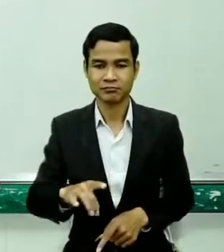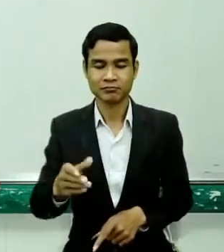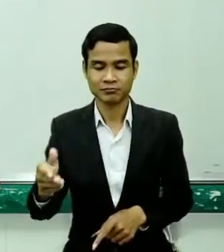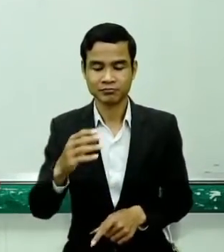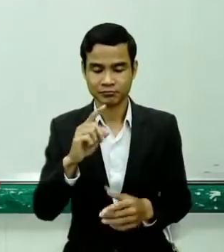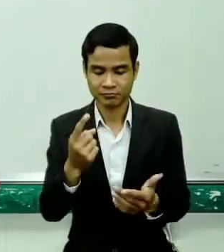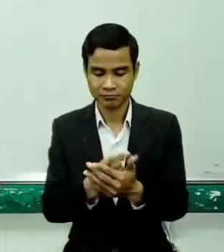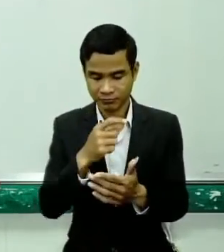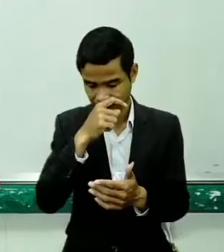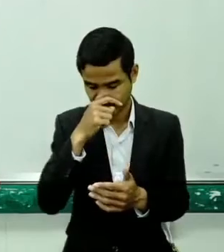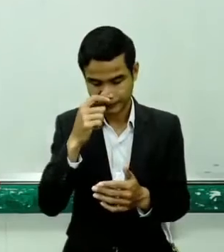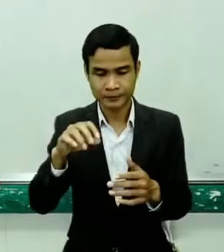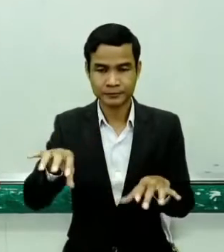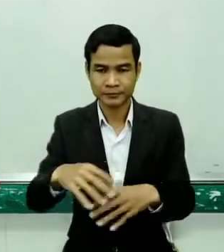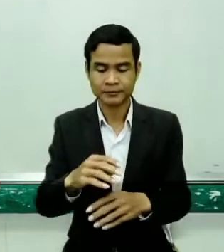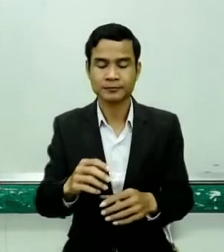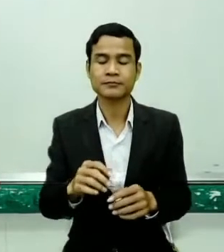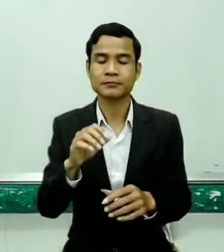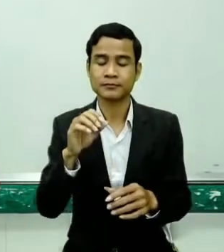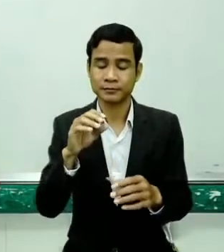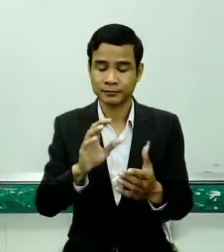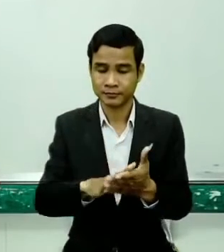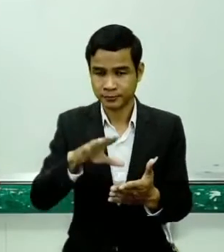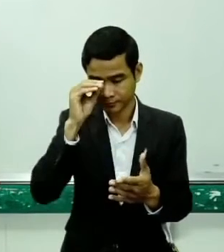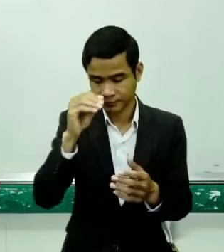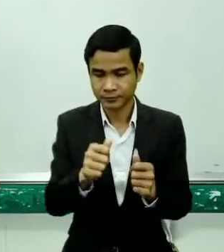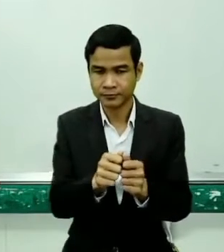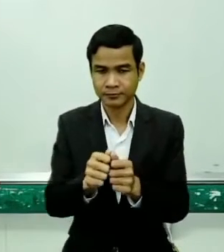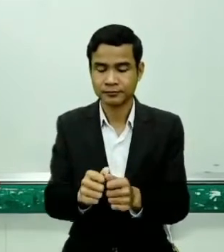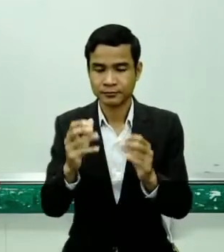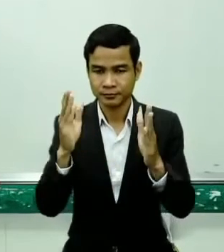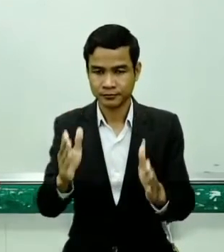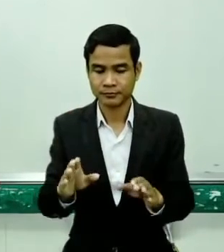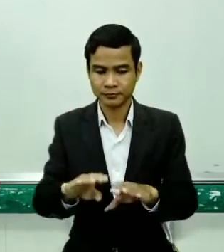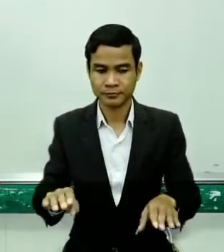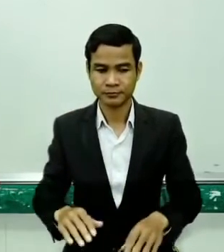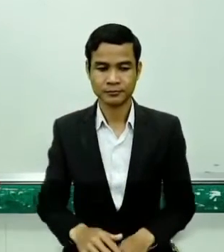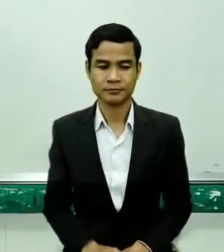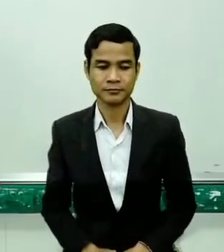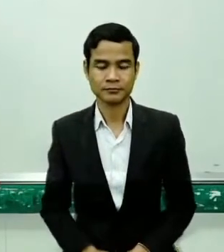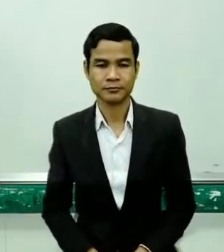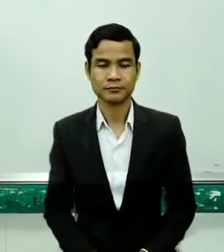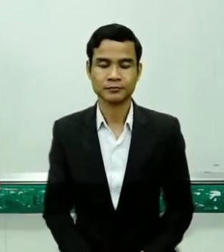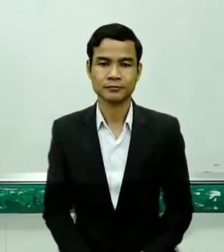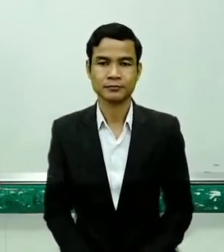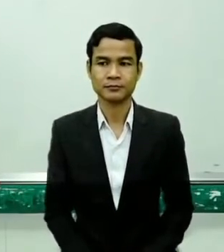bán cho rúm giang sạc cam nơi con ông ca sạc xa cho mùi nâng nẹ cừu chà